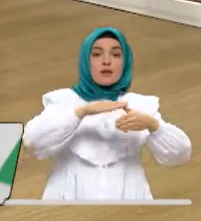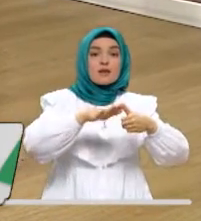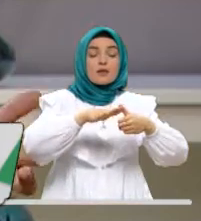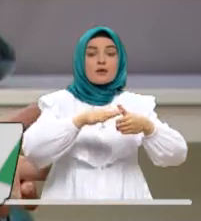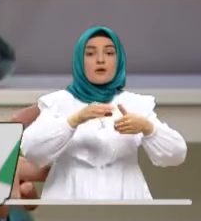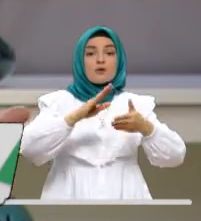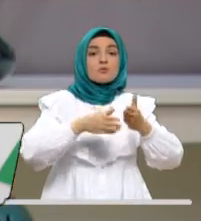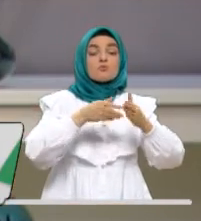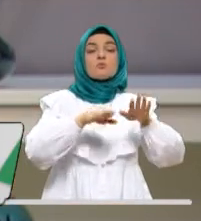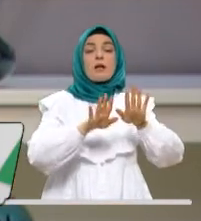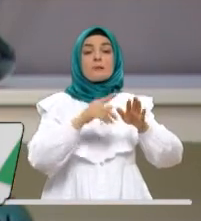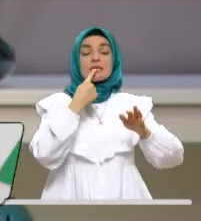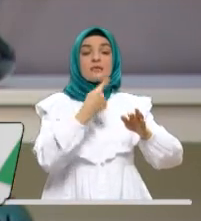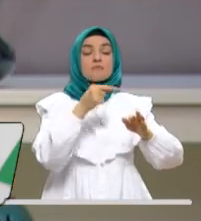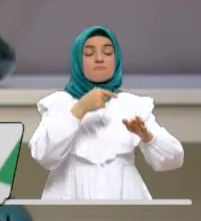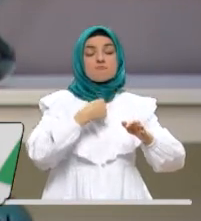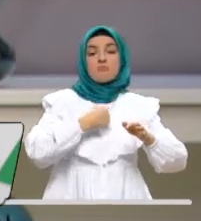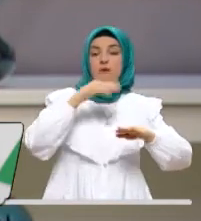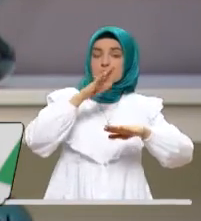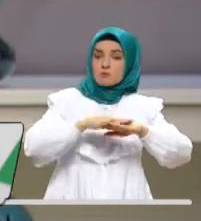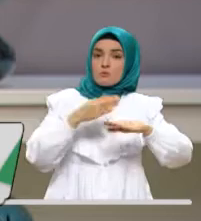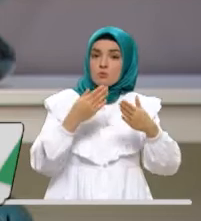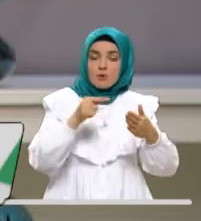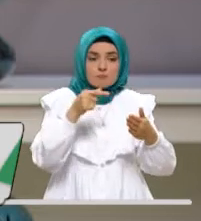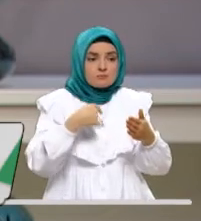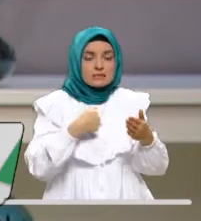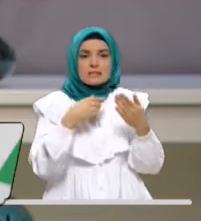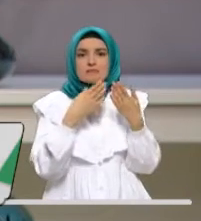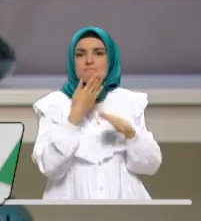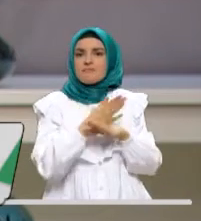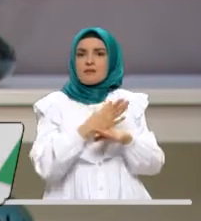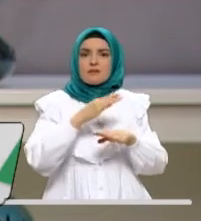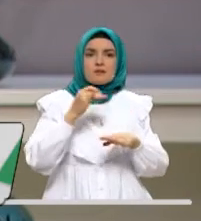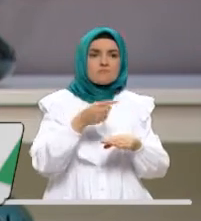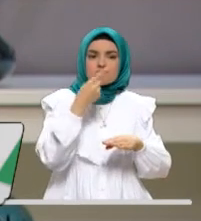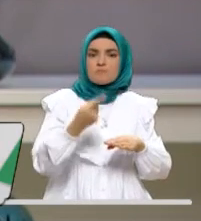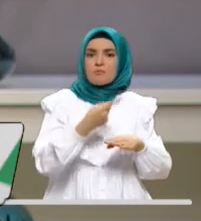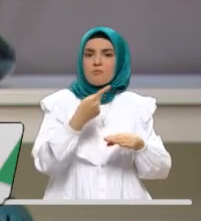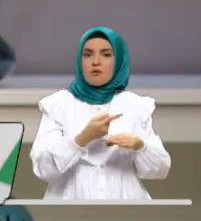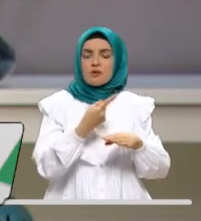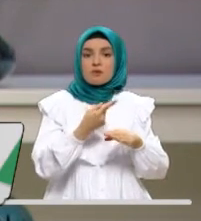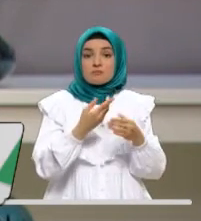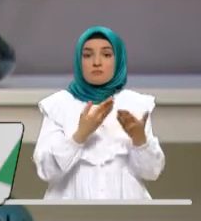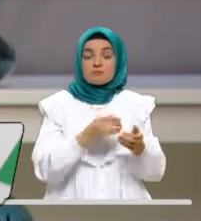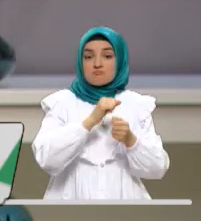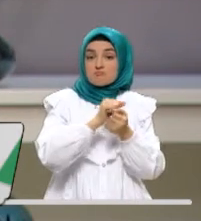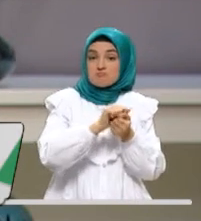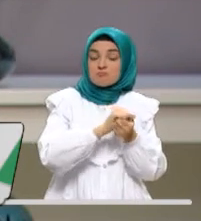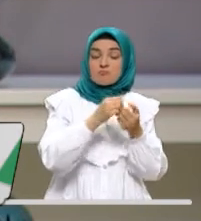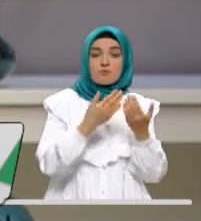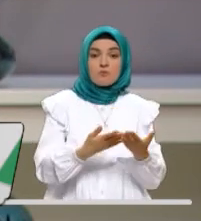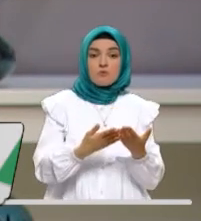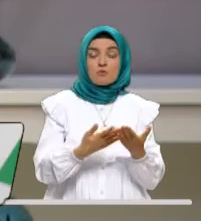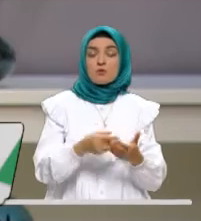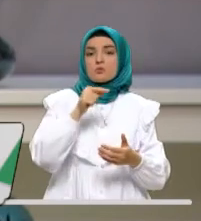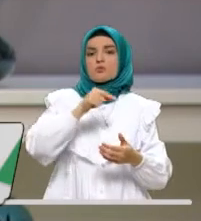Ben bir süre yaptım bunu. Sonra dedim ki ya o zaman biz niye makinede yıkıyoruz ki? Yani makineden yıkıyoruz, çıkartıyoruz, tekrar duruluyorum. Çünkü gerçekten